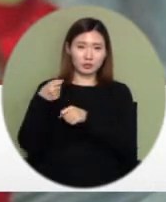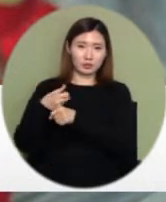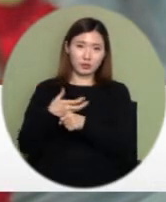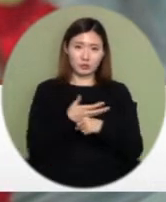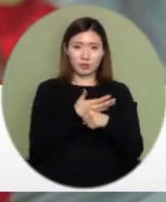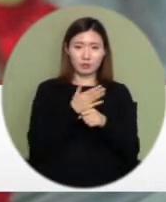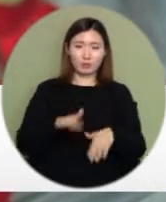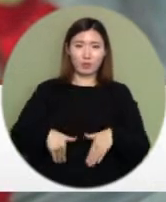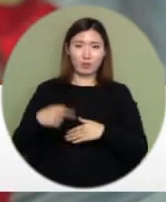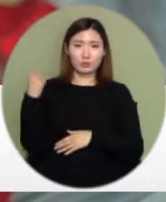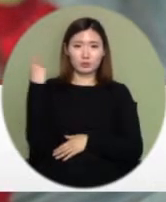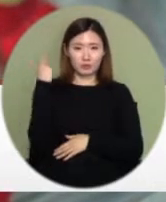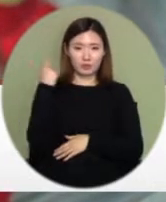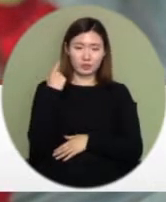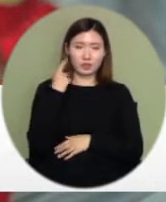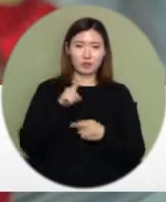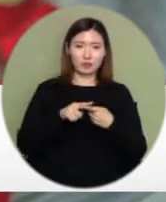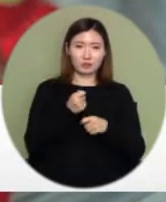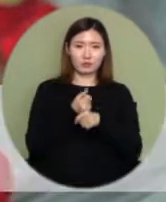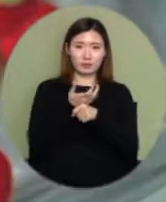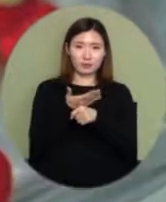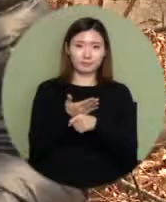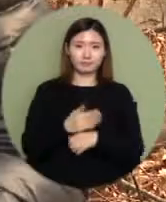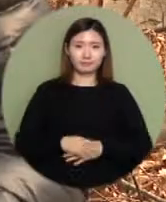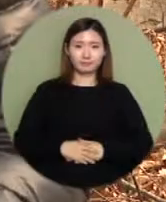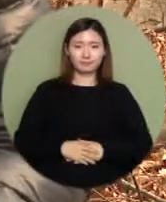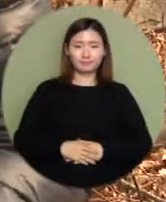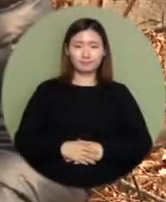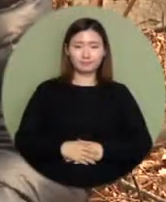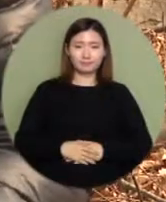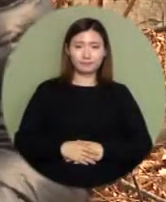전해오는 봄 소식, 오영석 기자가 전해드립니다.